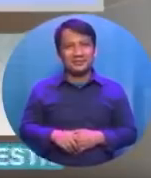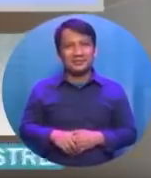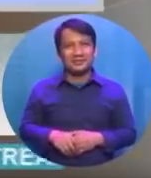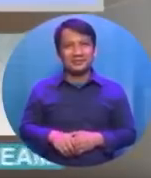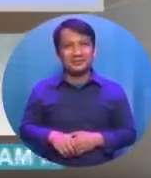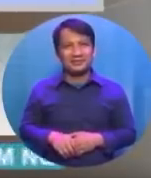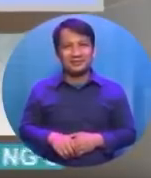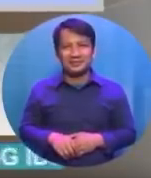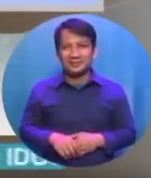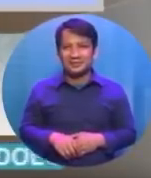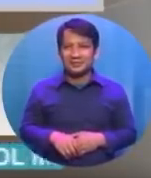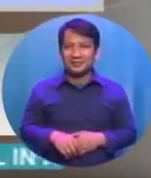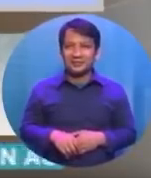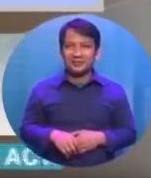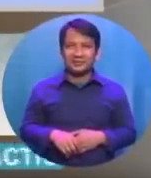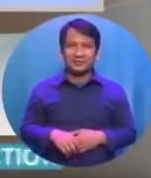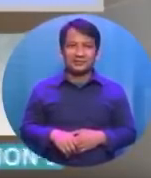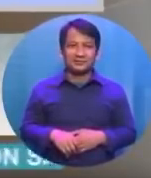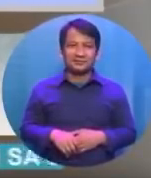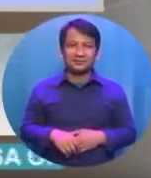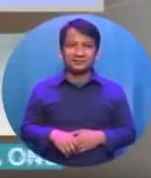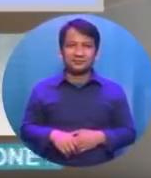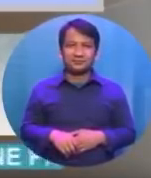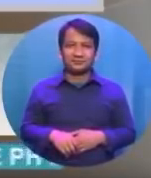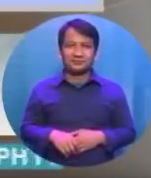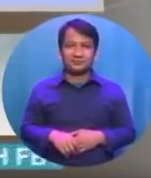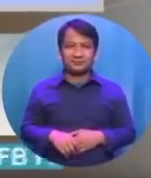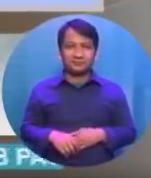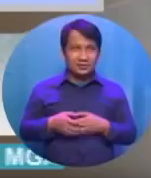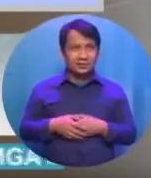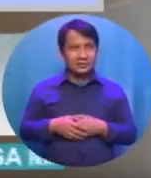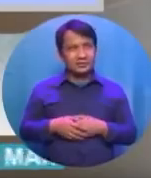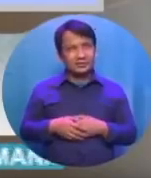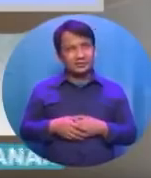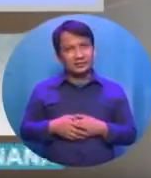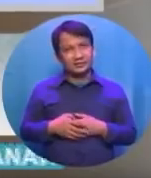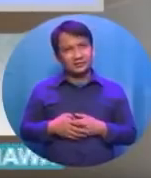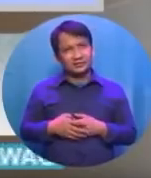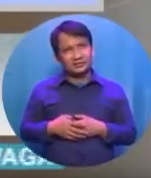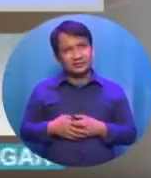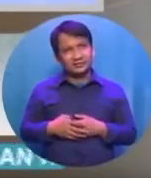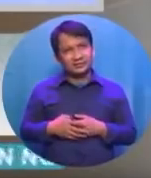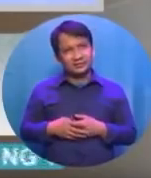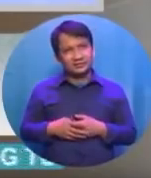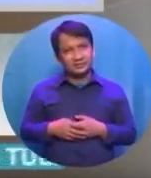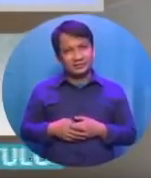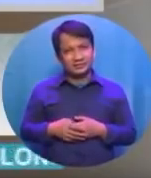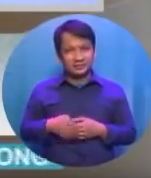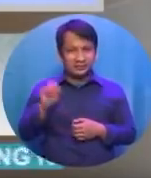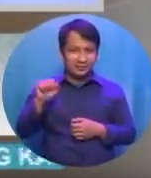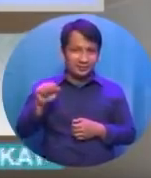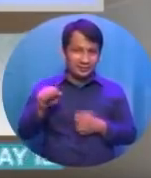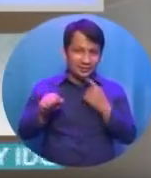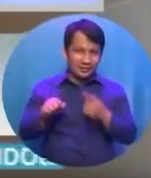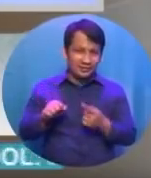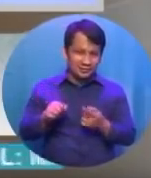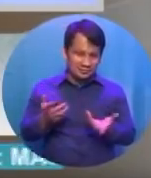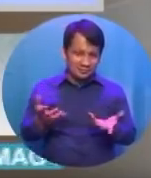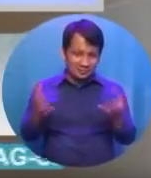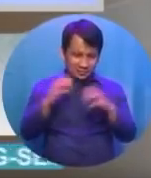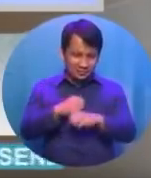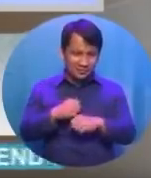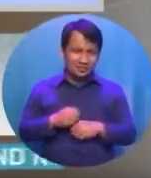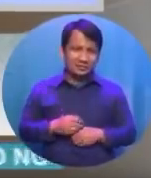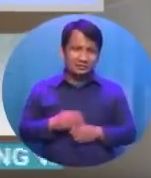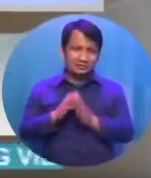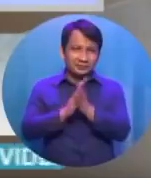Oh, bunga ng bayabas. Oh, natatama kayo. Oh, gusto niyo ba talaga malaman? Gusto niyo ba talaga malaman? Gusto ko na malaman po, patapos na po. Patapos